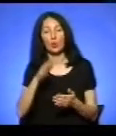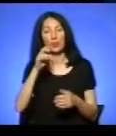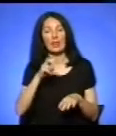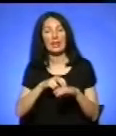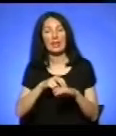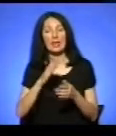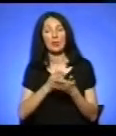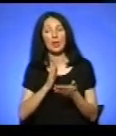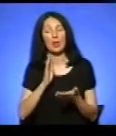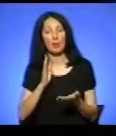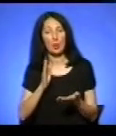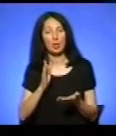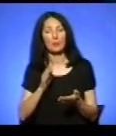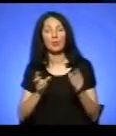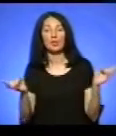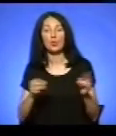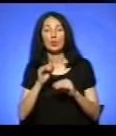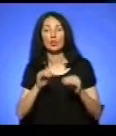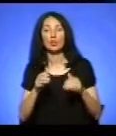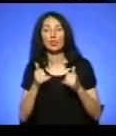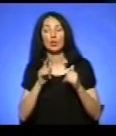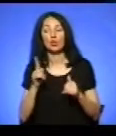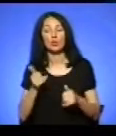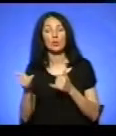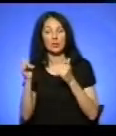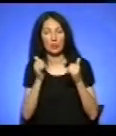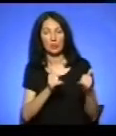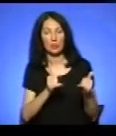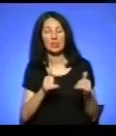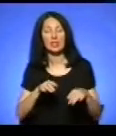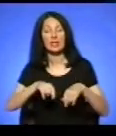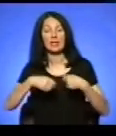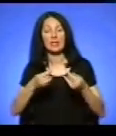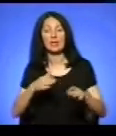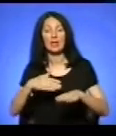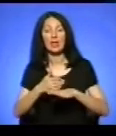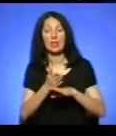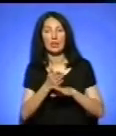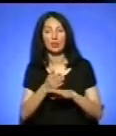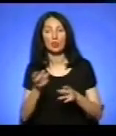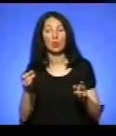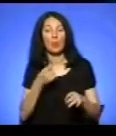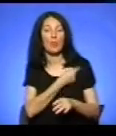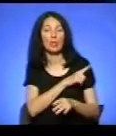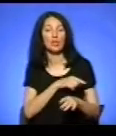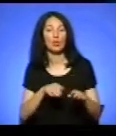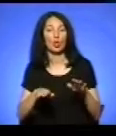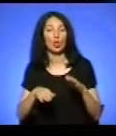мати необхідне оснащення для того, щоб забезпечити надання якісної медичної допомоги. Перш за все, це